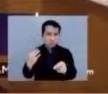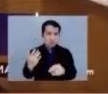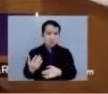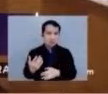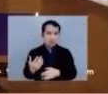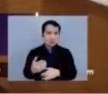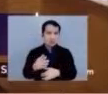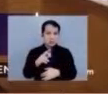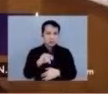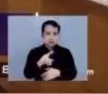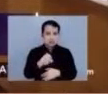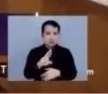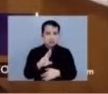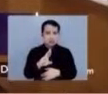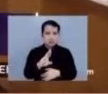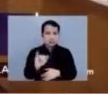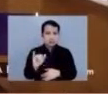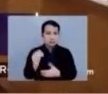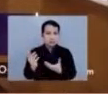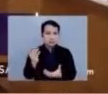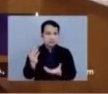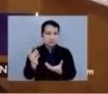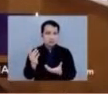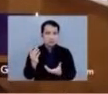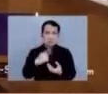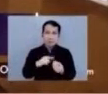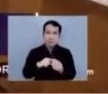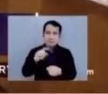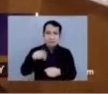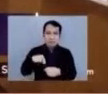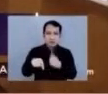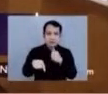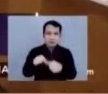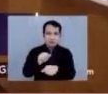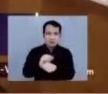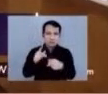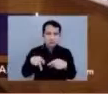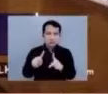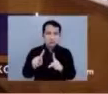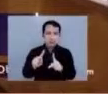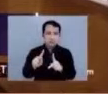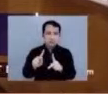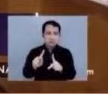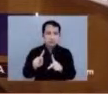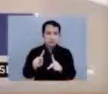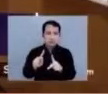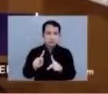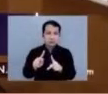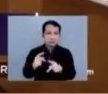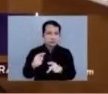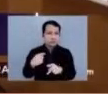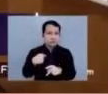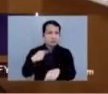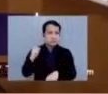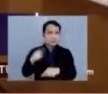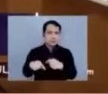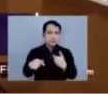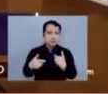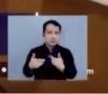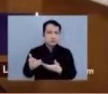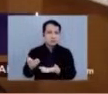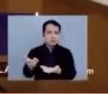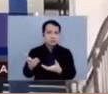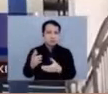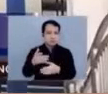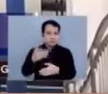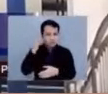auxiliaries. As to whether or not they need to have the work permit, it is beyond our purview at this point. But I think it doesn't make sense ano,